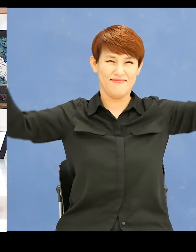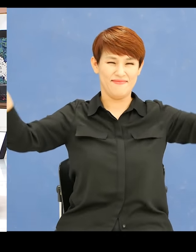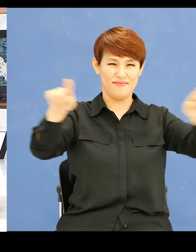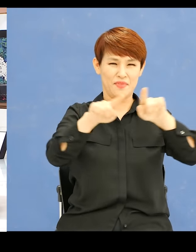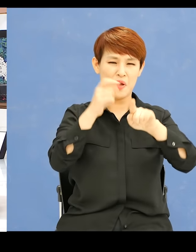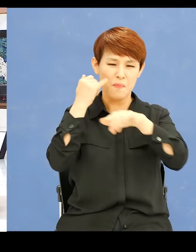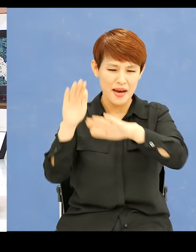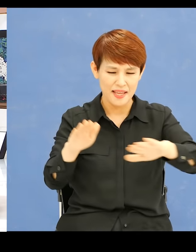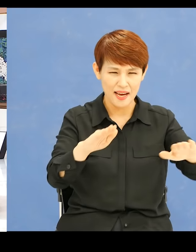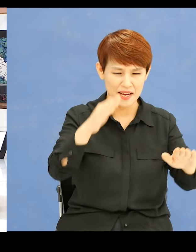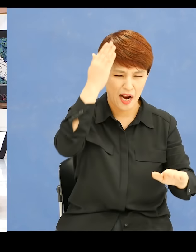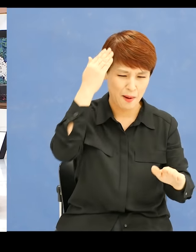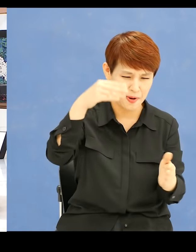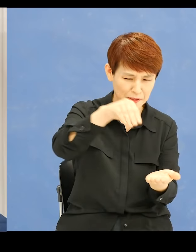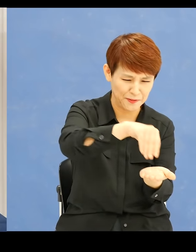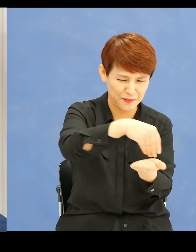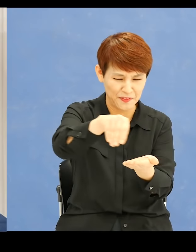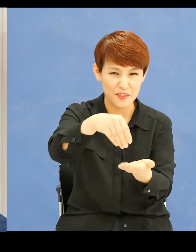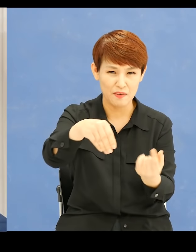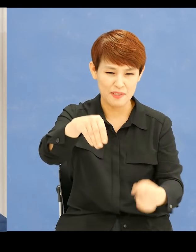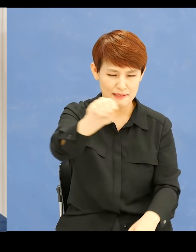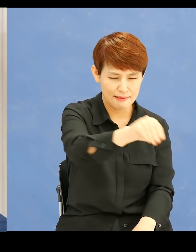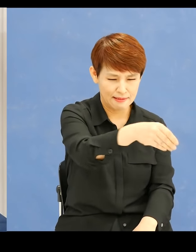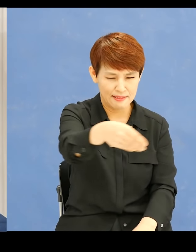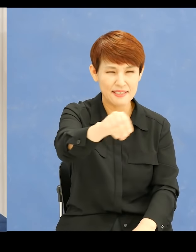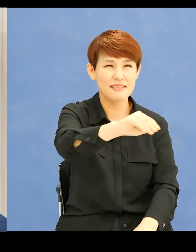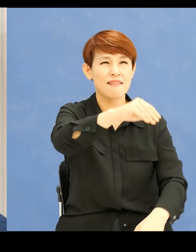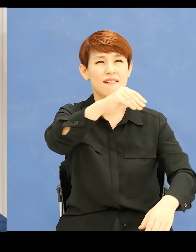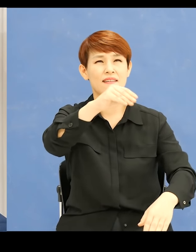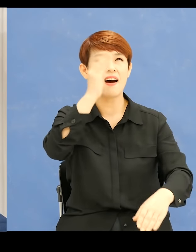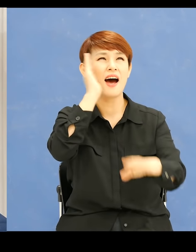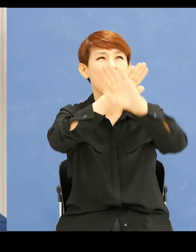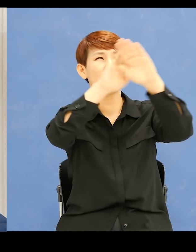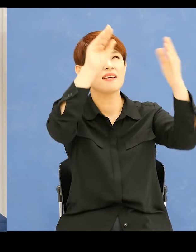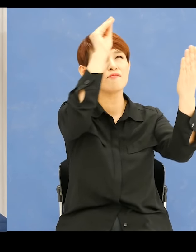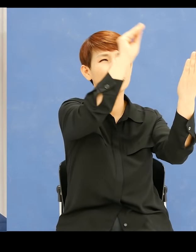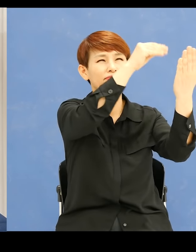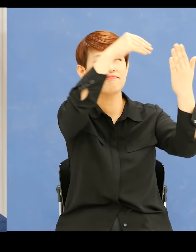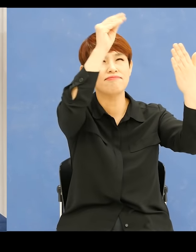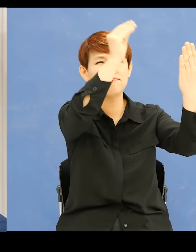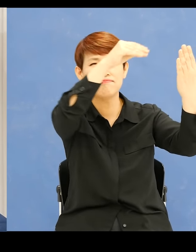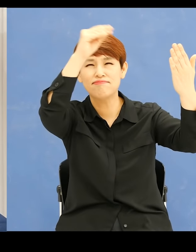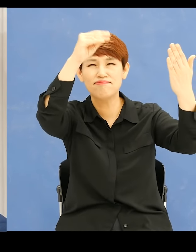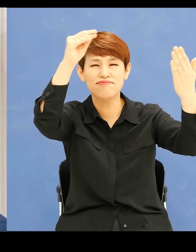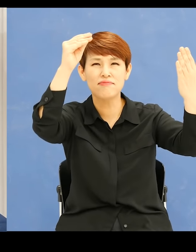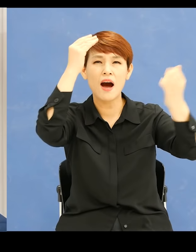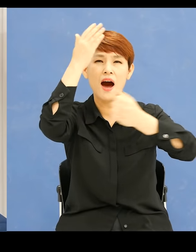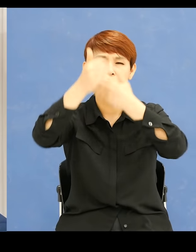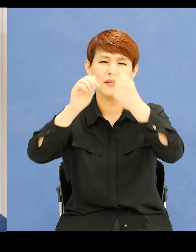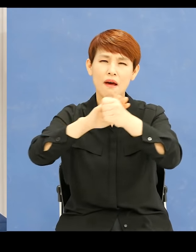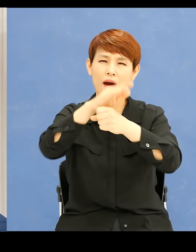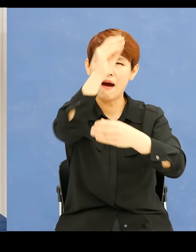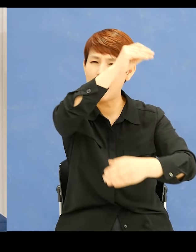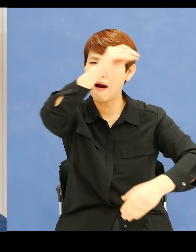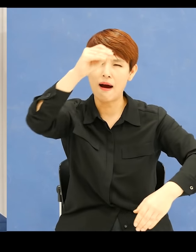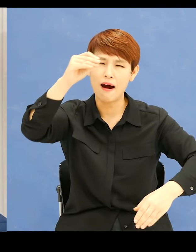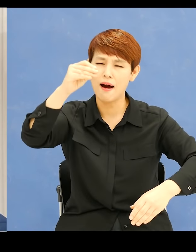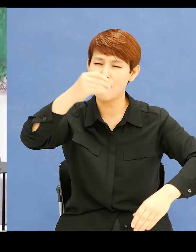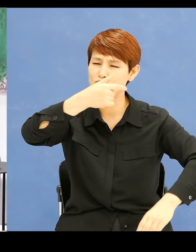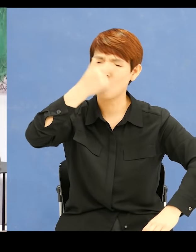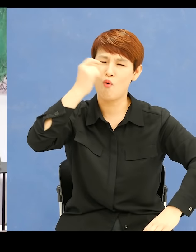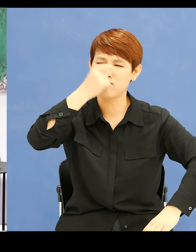예. 바다를 먹물 삼아도 바다 먹물을 다 찍어서 그 하늘에 빼곡히 써내려가도 하나님의 사랑 다